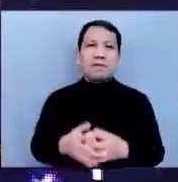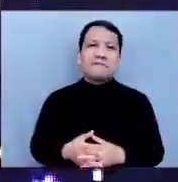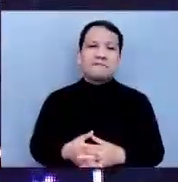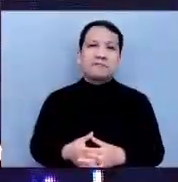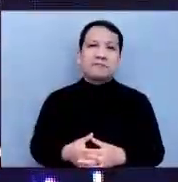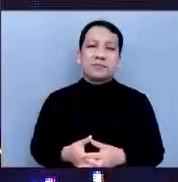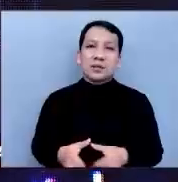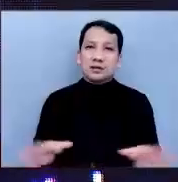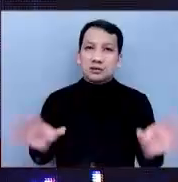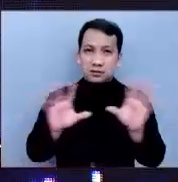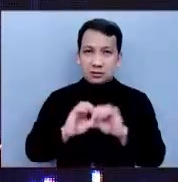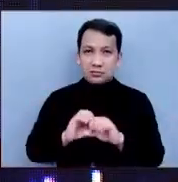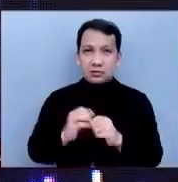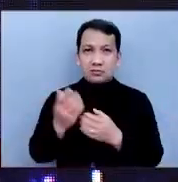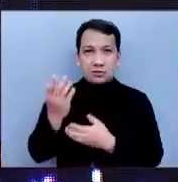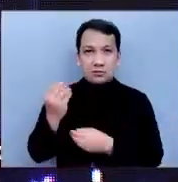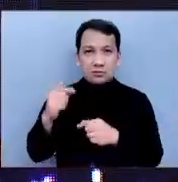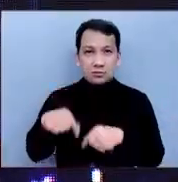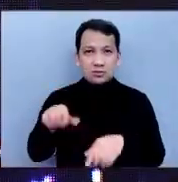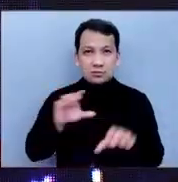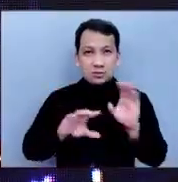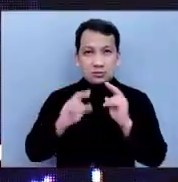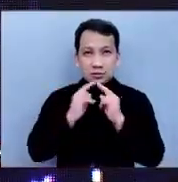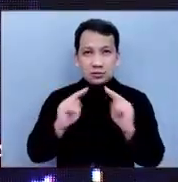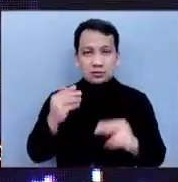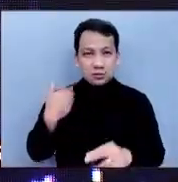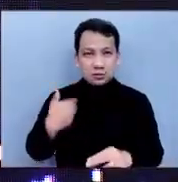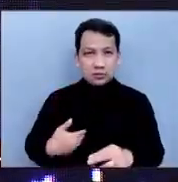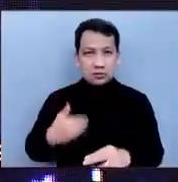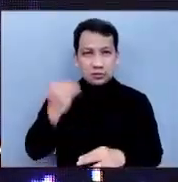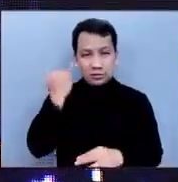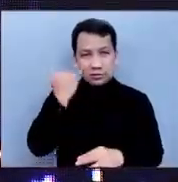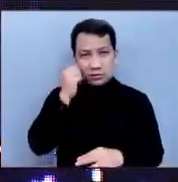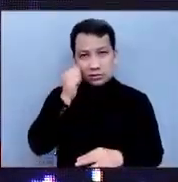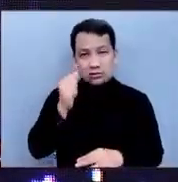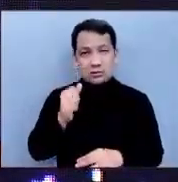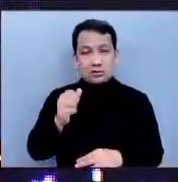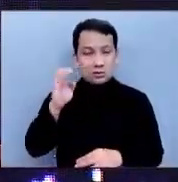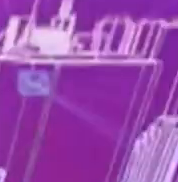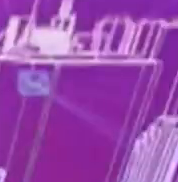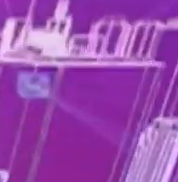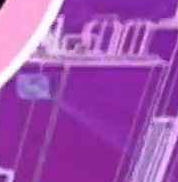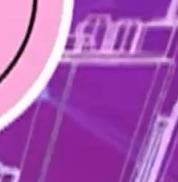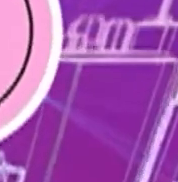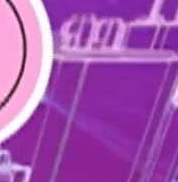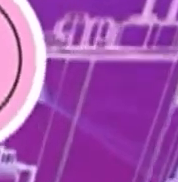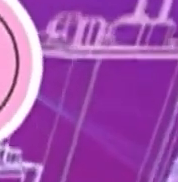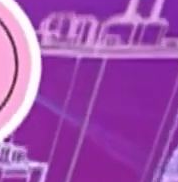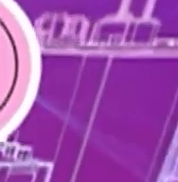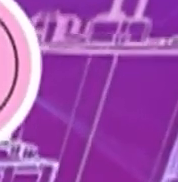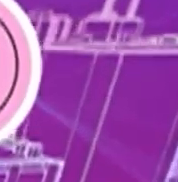At yan ang latest sa Showbiz Tonight. Ako po si Jania Lipon, Bokman.